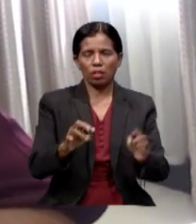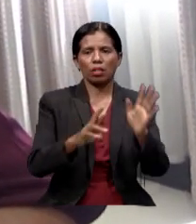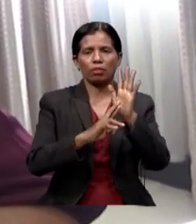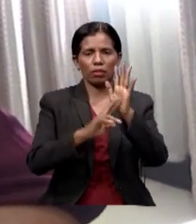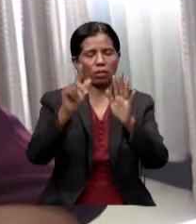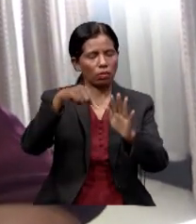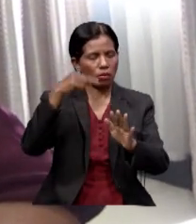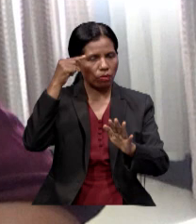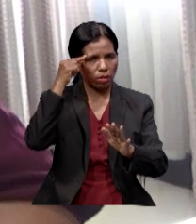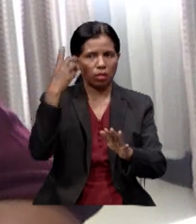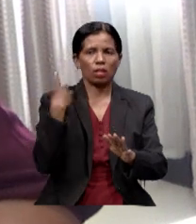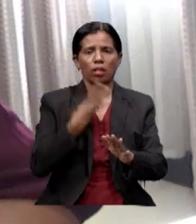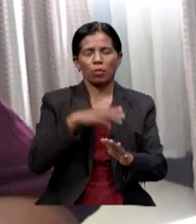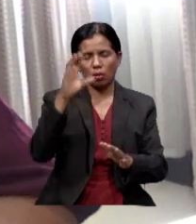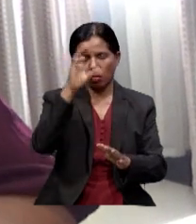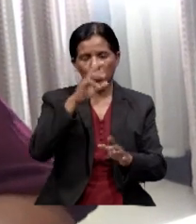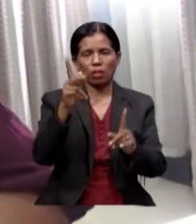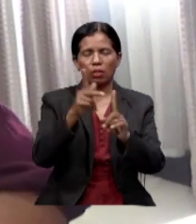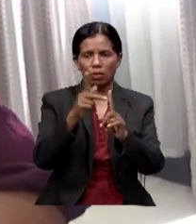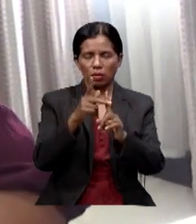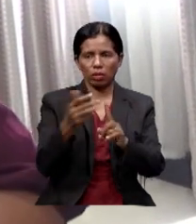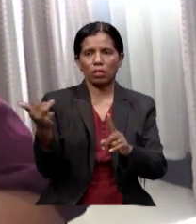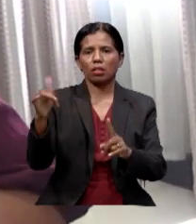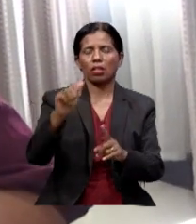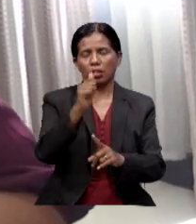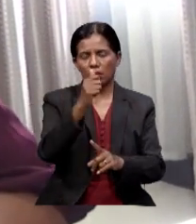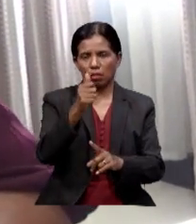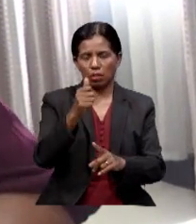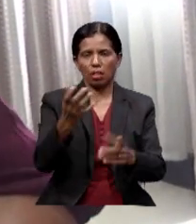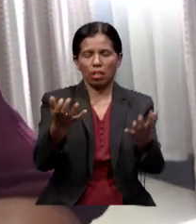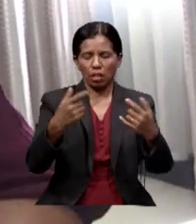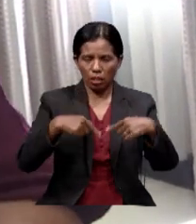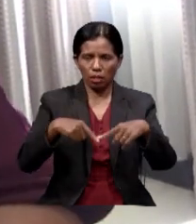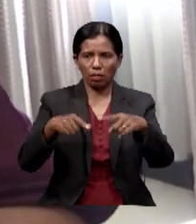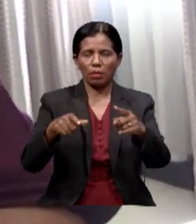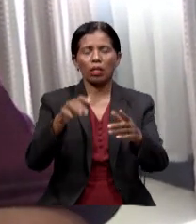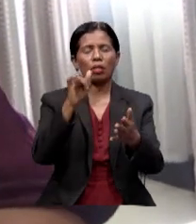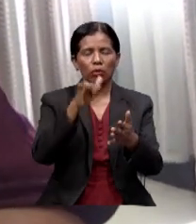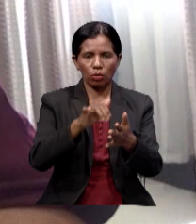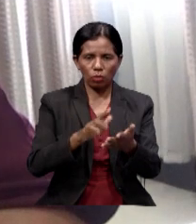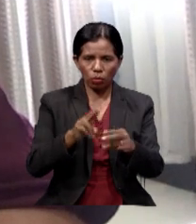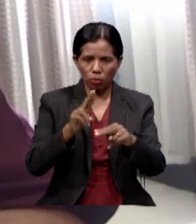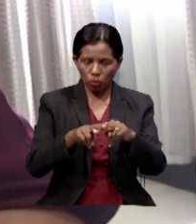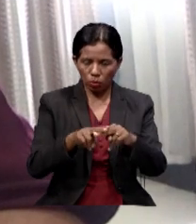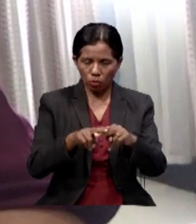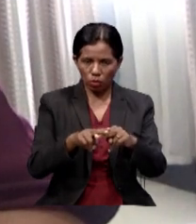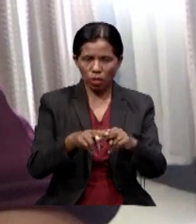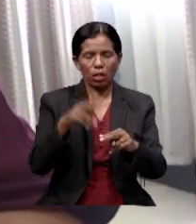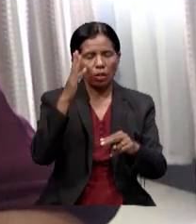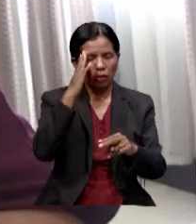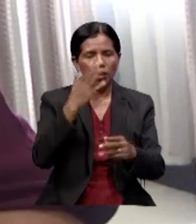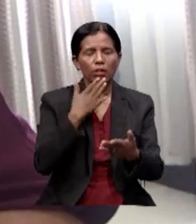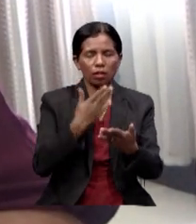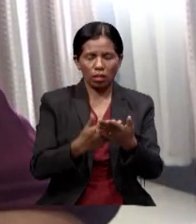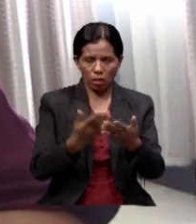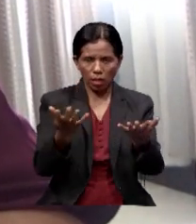governo central, ame buka kos. Sira na isa nul balo di hakarak ba fo how di intur hanu in di dia glai. Si hakarak ba fo entang imi deang